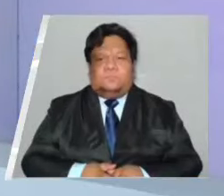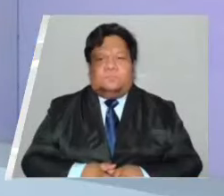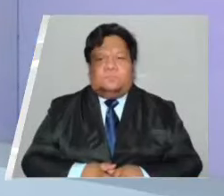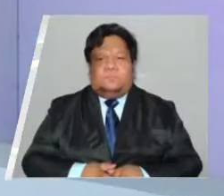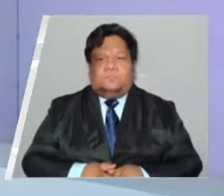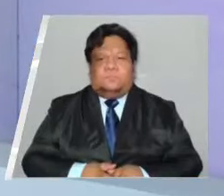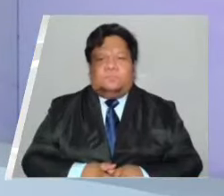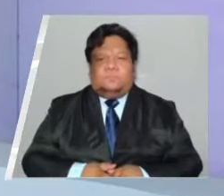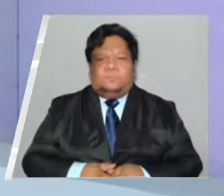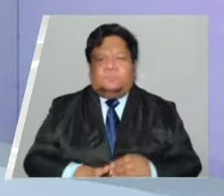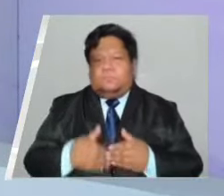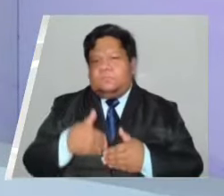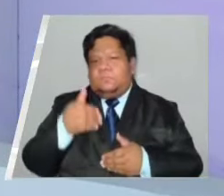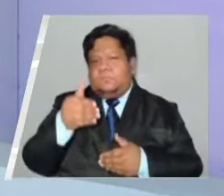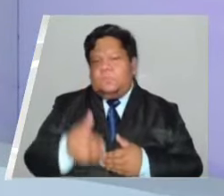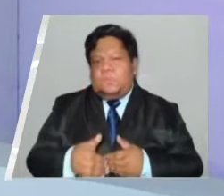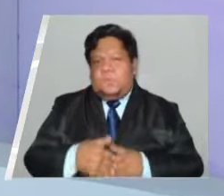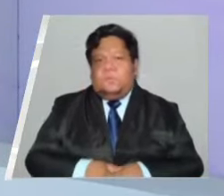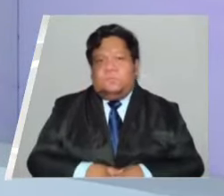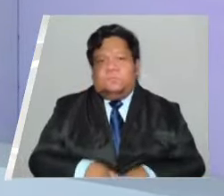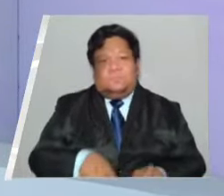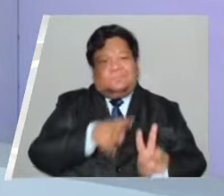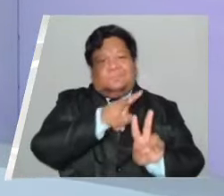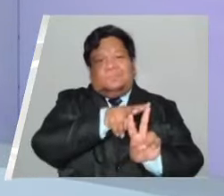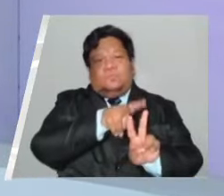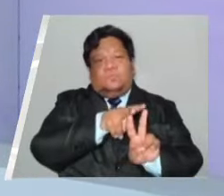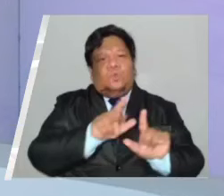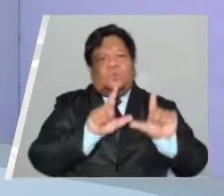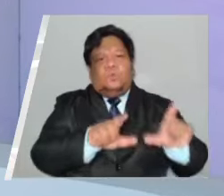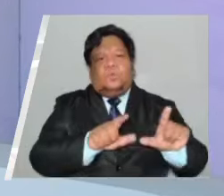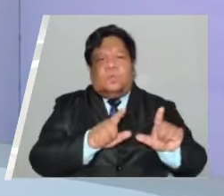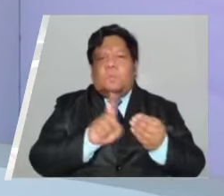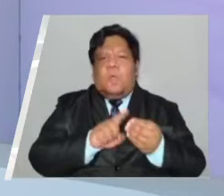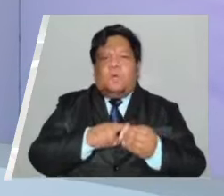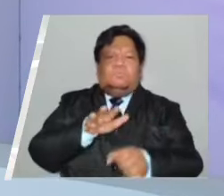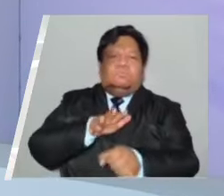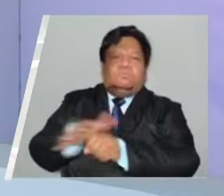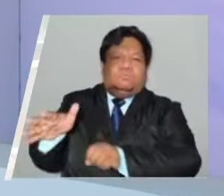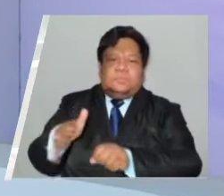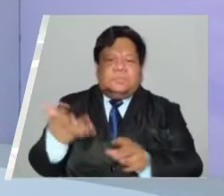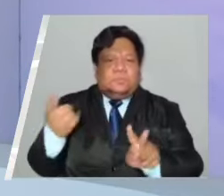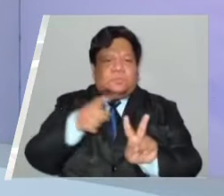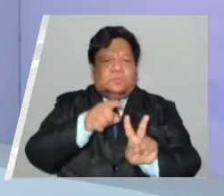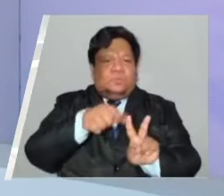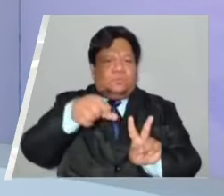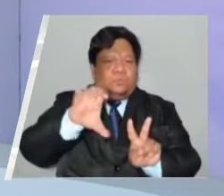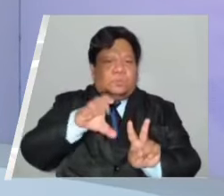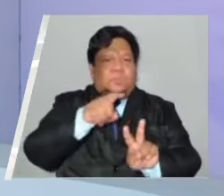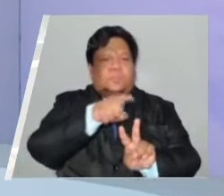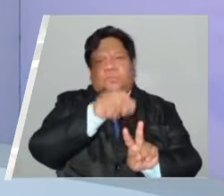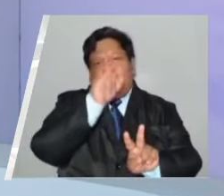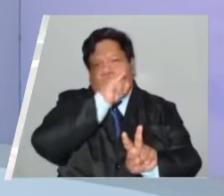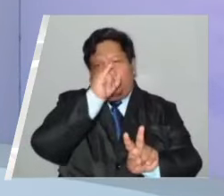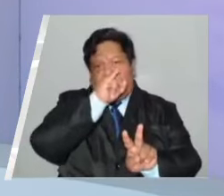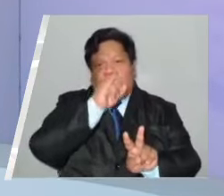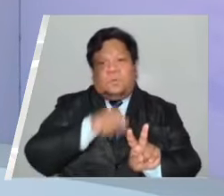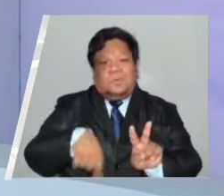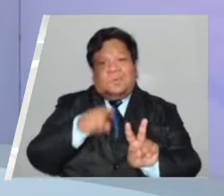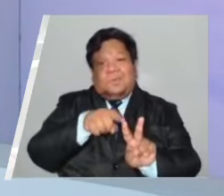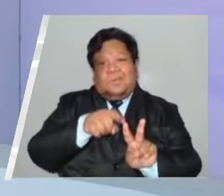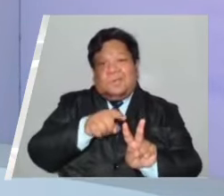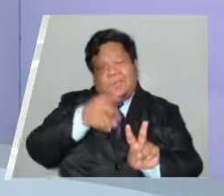2 suspect sa pangahalay ang arestado sa Quezon City at Iloilo. Ang isa sa mga suspect, tatay na gumaha sa umano